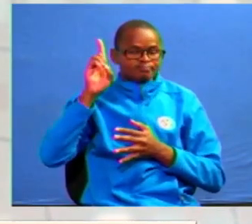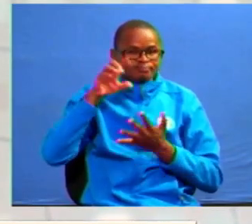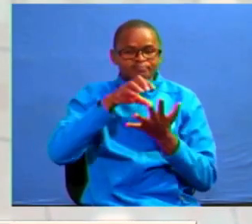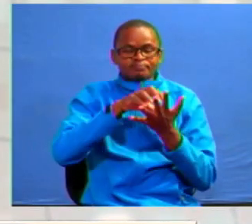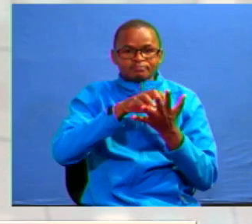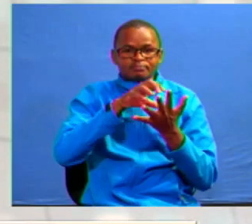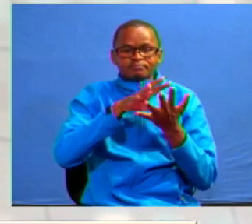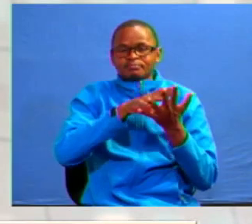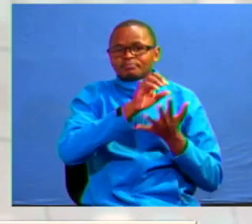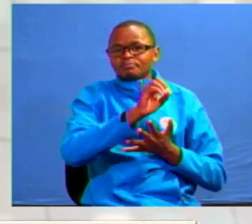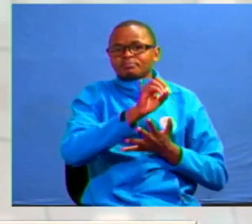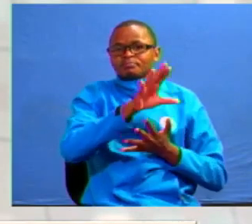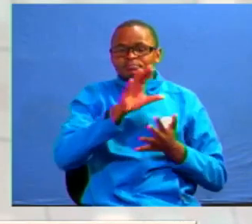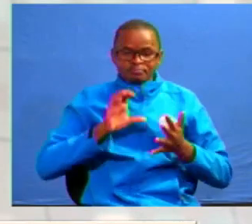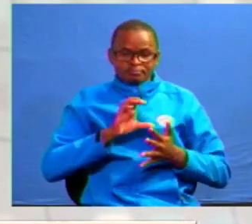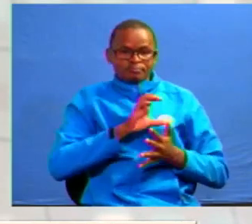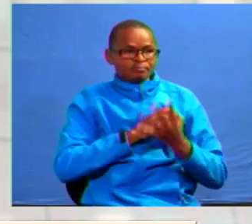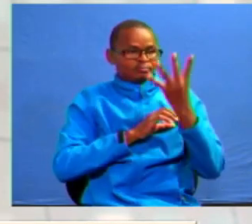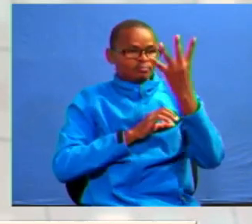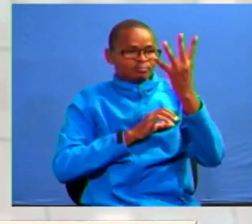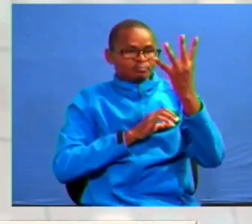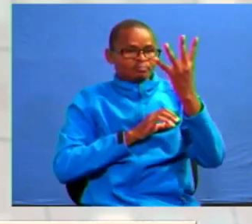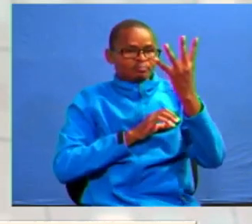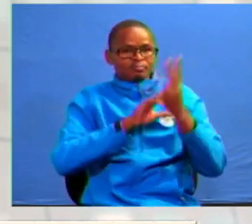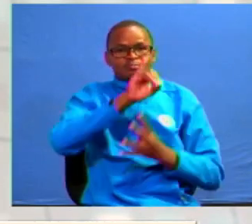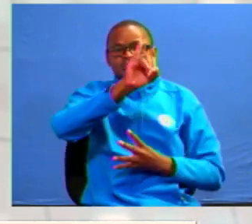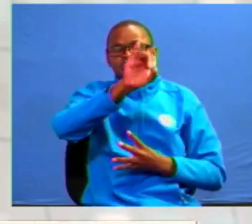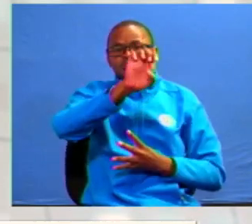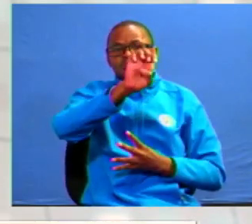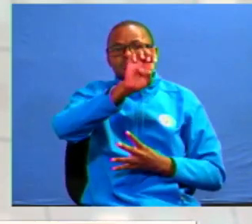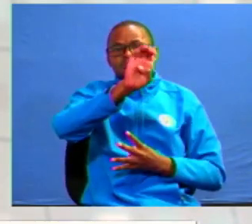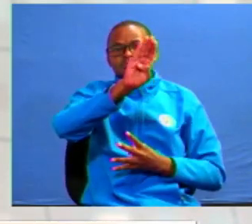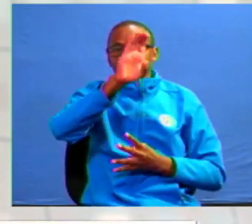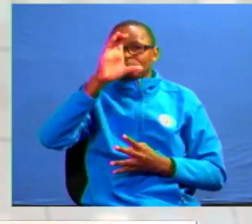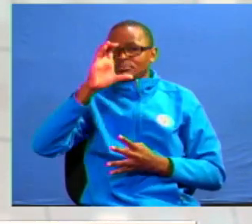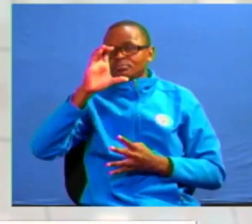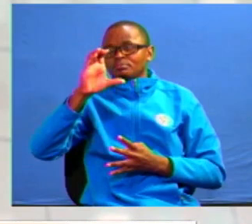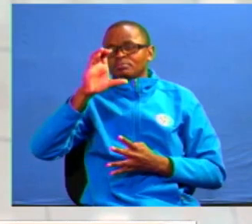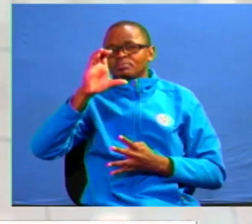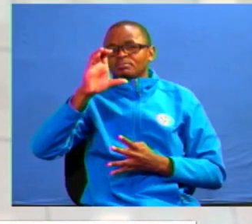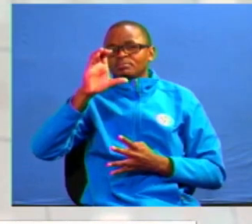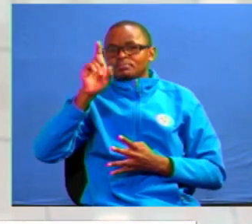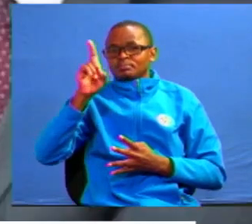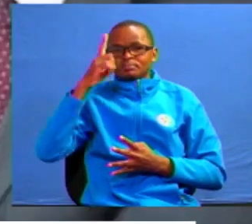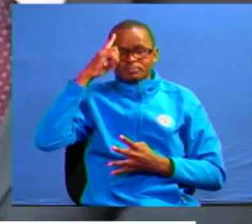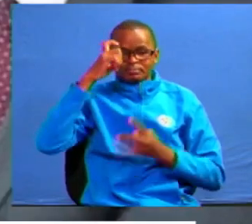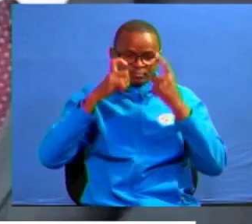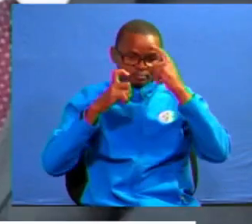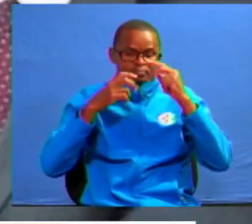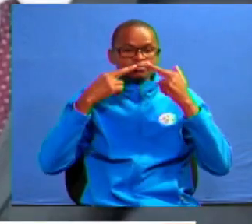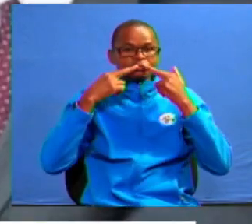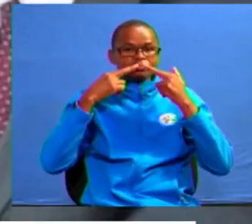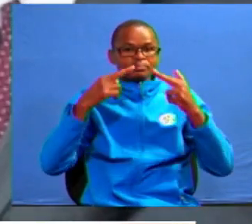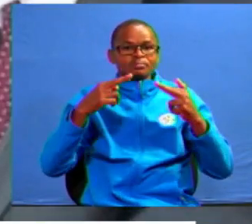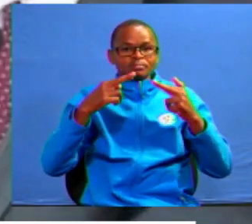inayotaka kuondolewa kwa makamishna wanne wa tume huru na uchaguzi IEBC waliopinga matokeo ya uchaguzi wa